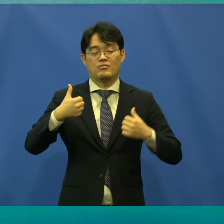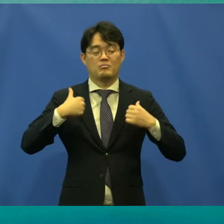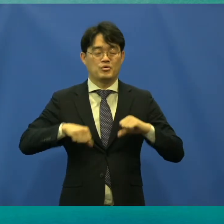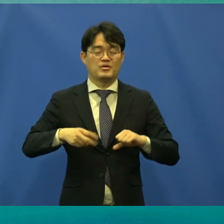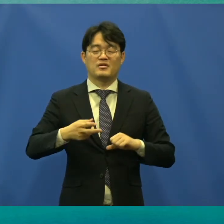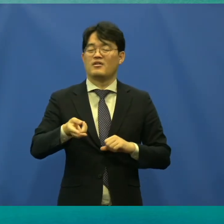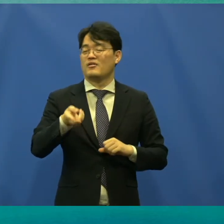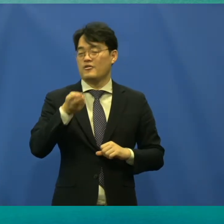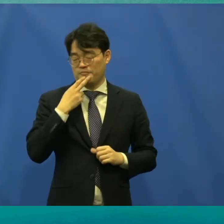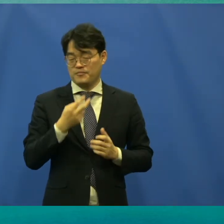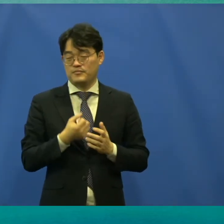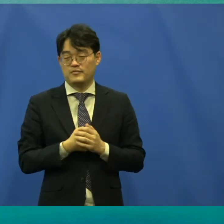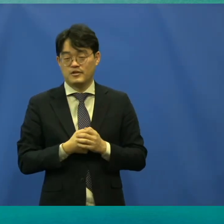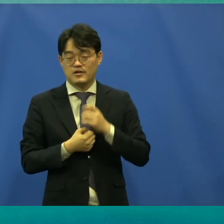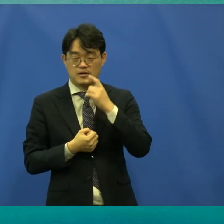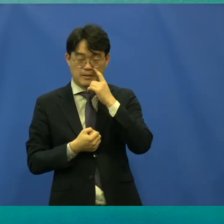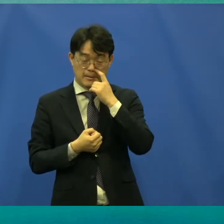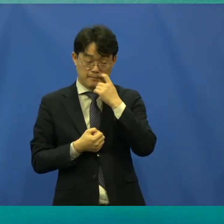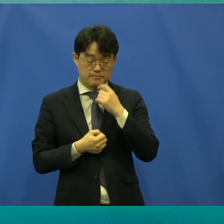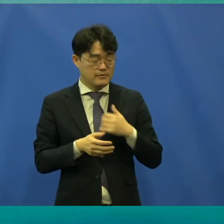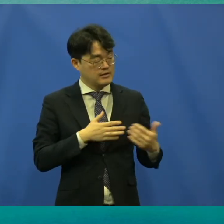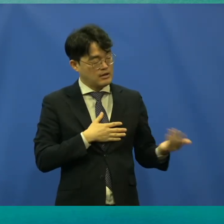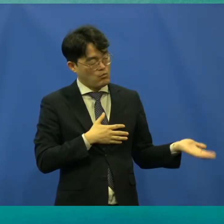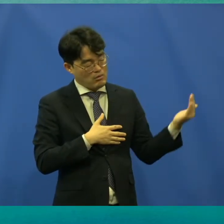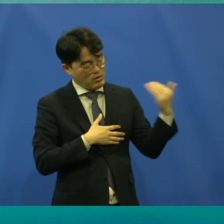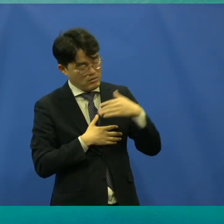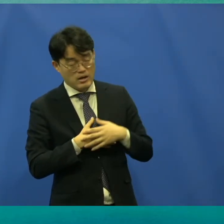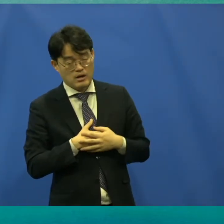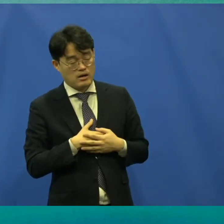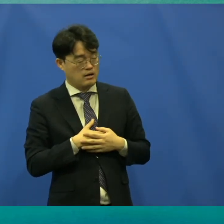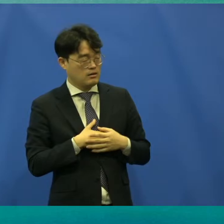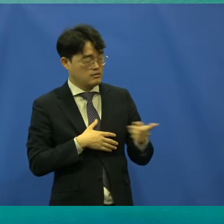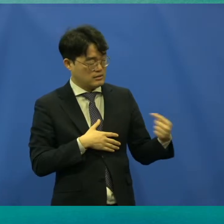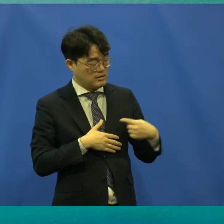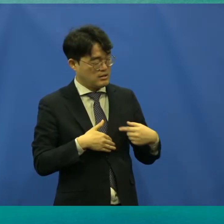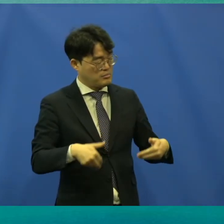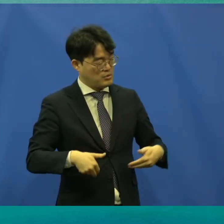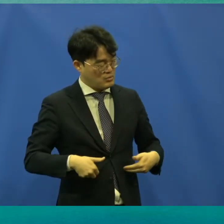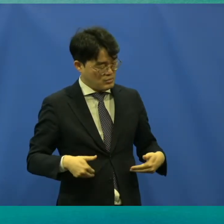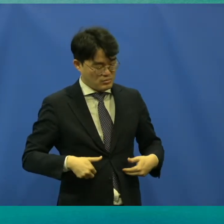너 나 따라오라고 말씀하십니다. 너는 나에게 필요하다고 말씀하십니다.